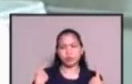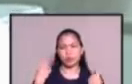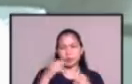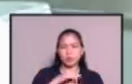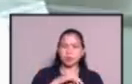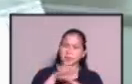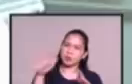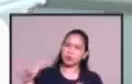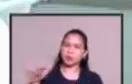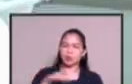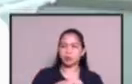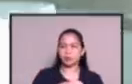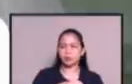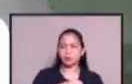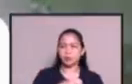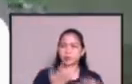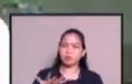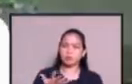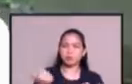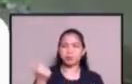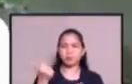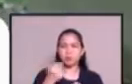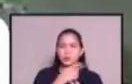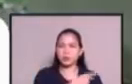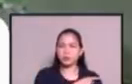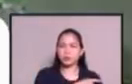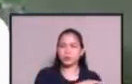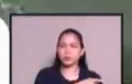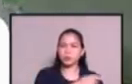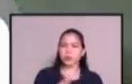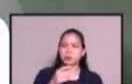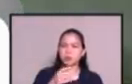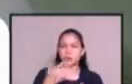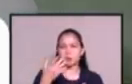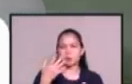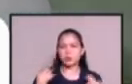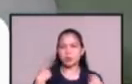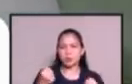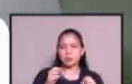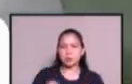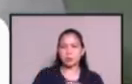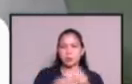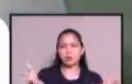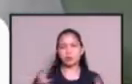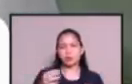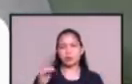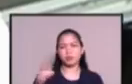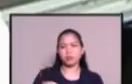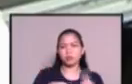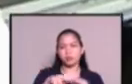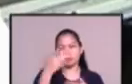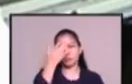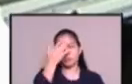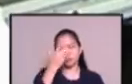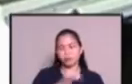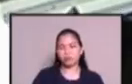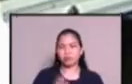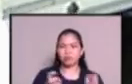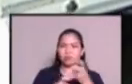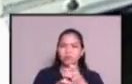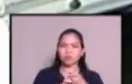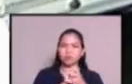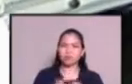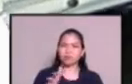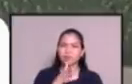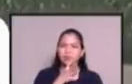outbreak. Di ba yung mga pasyente pumupunta rito para mapagaling, baka kami pa yung magbigay ng sakit sa kanila. Hirap din ang mga